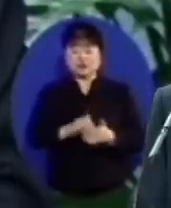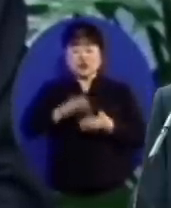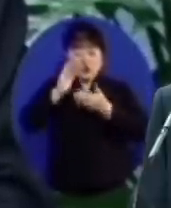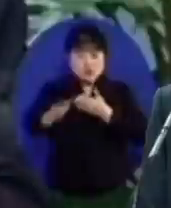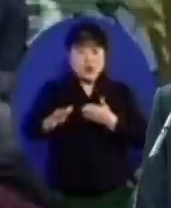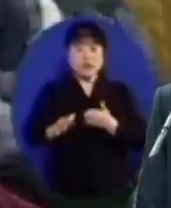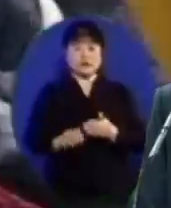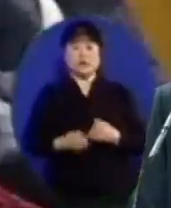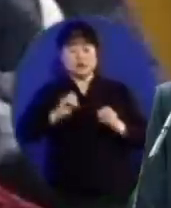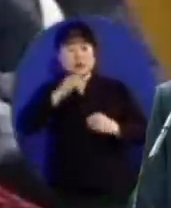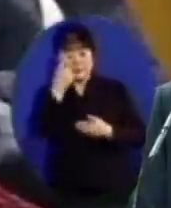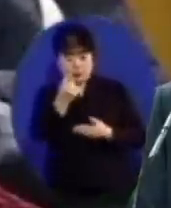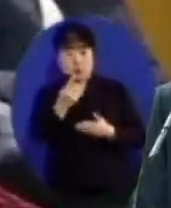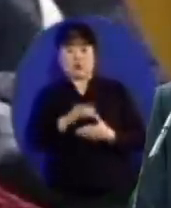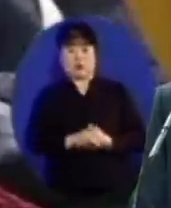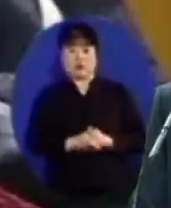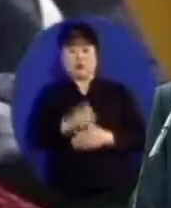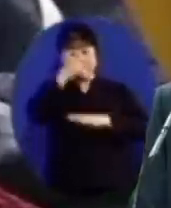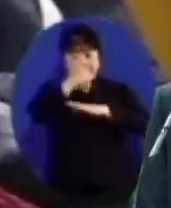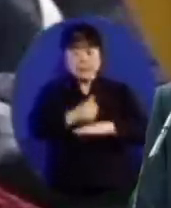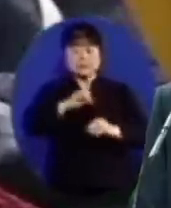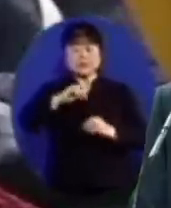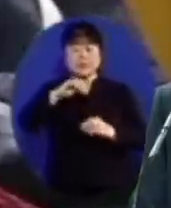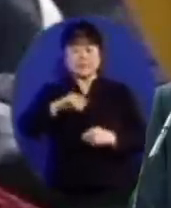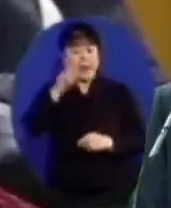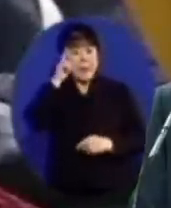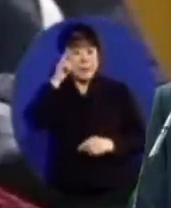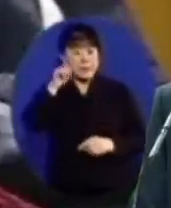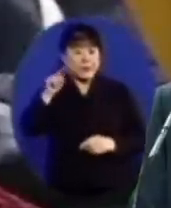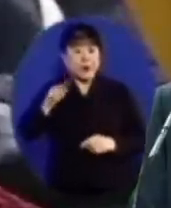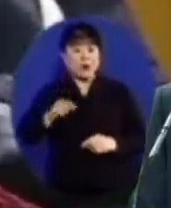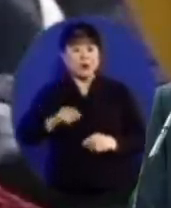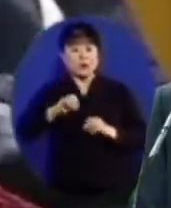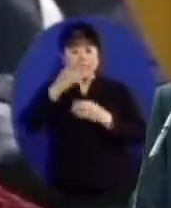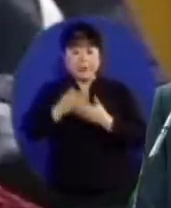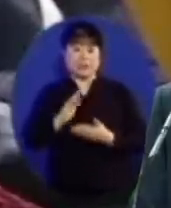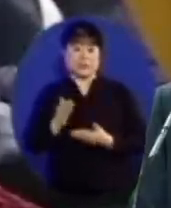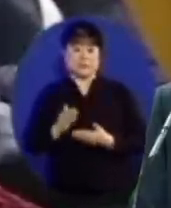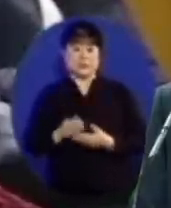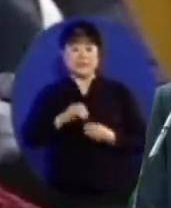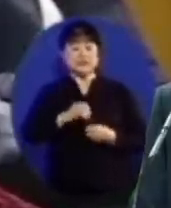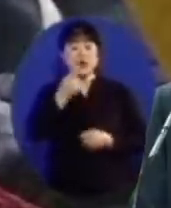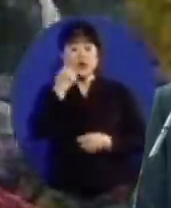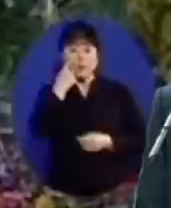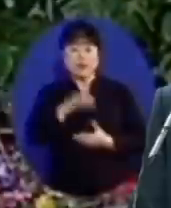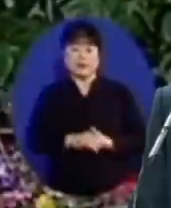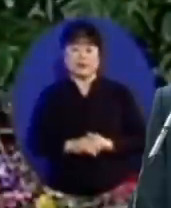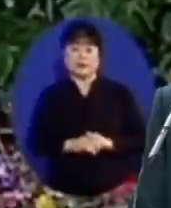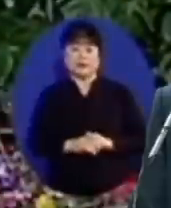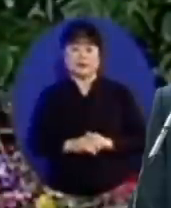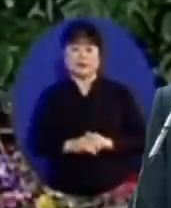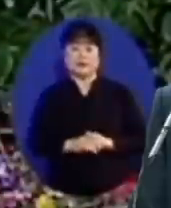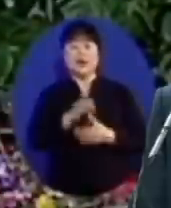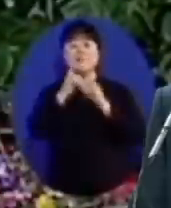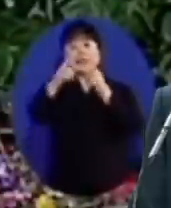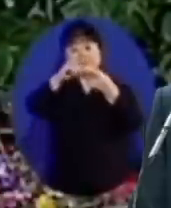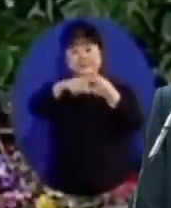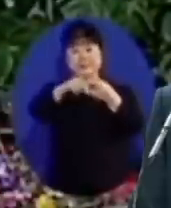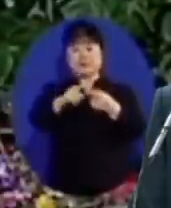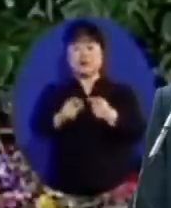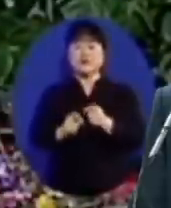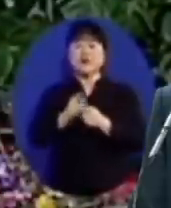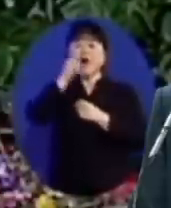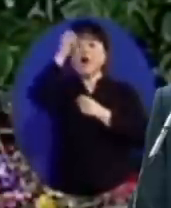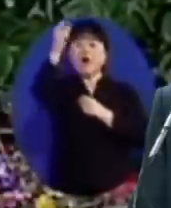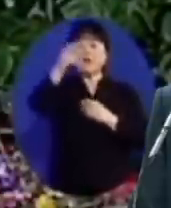다음에도 계속 응답이 와서 마지막 다 응답을 받았다고 한 것입니다. 시편 103편 8절로 9절에 있는 말씀처럼